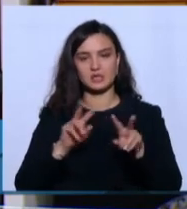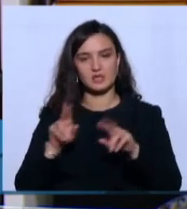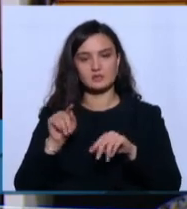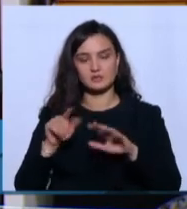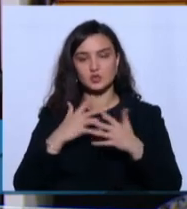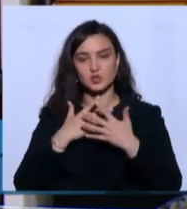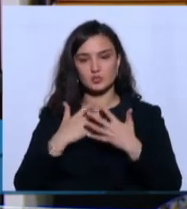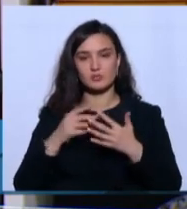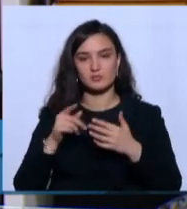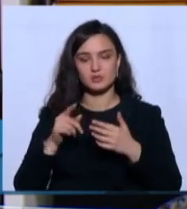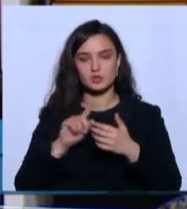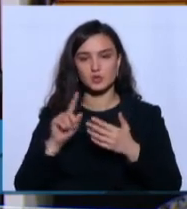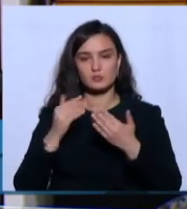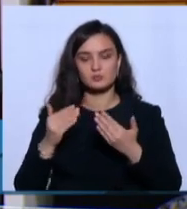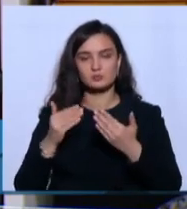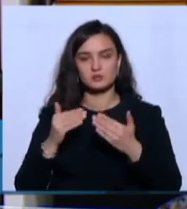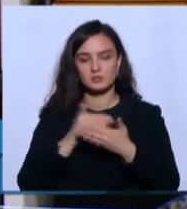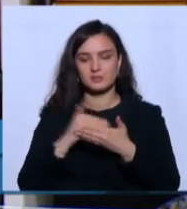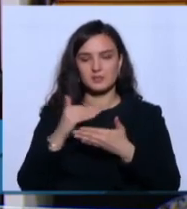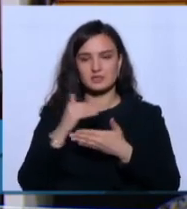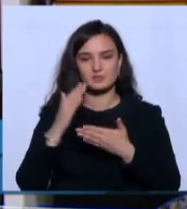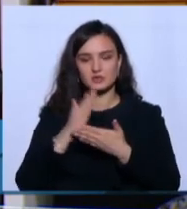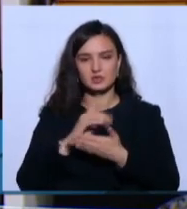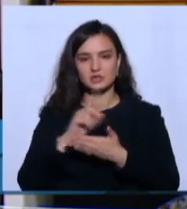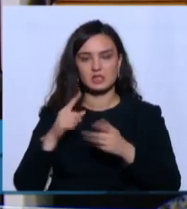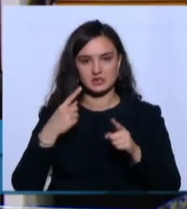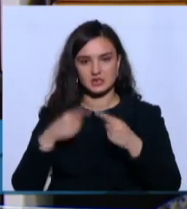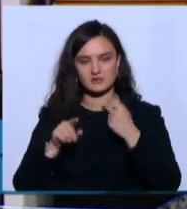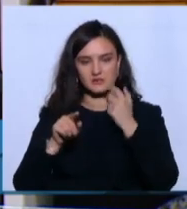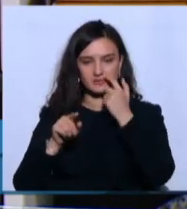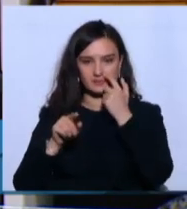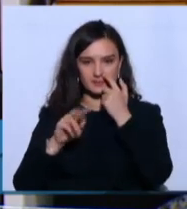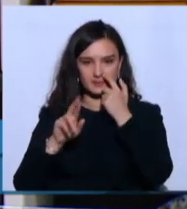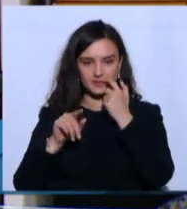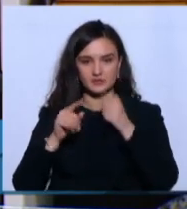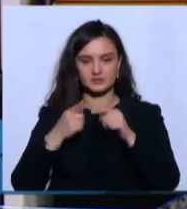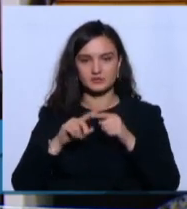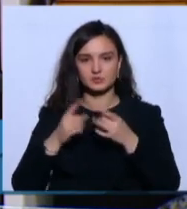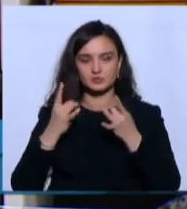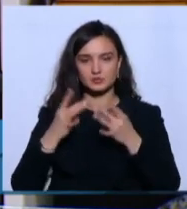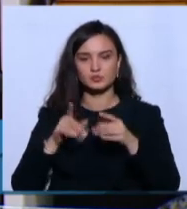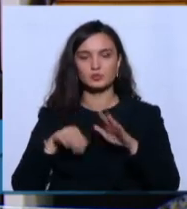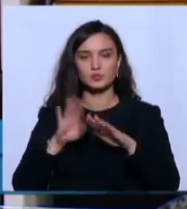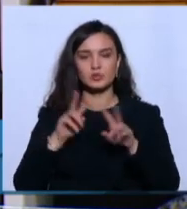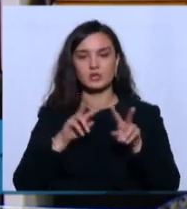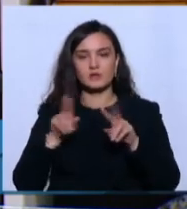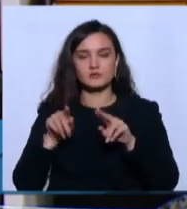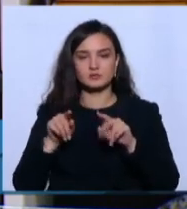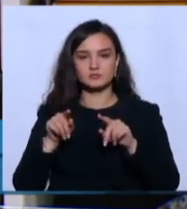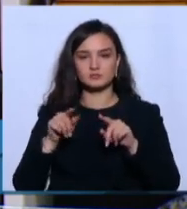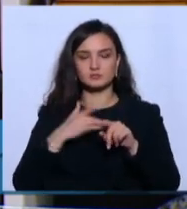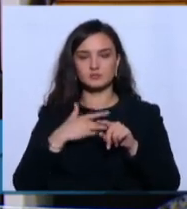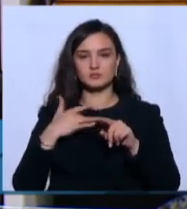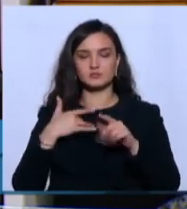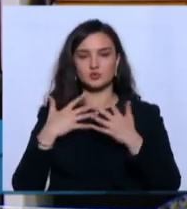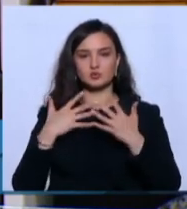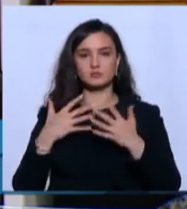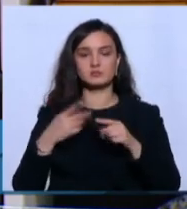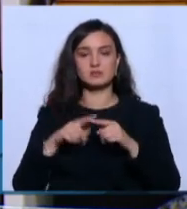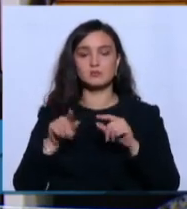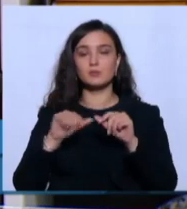იმ შეშუპებას, რომ მის ფაზებში არის რაღაცა განსხვავება და ეს უფრო გავს ფილტვების შეშუპების